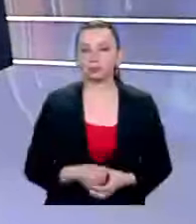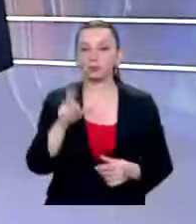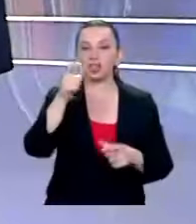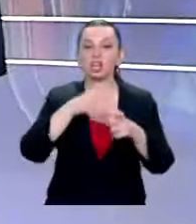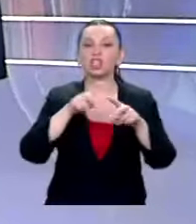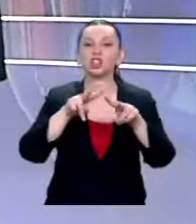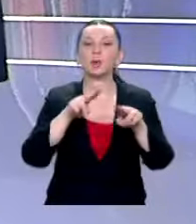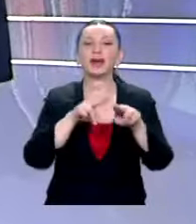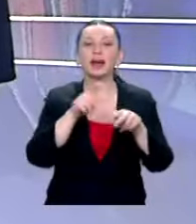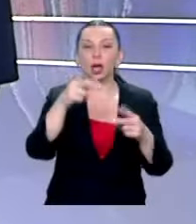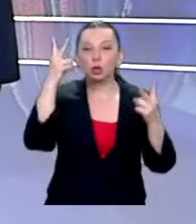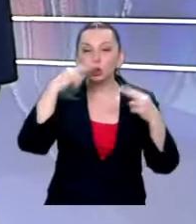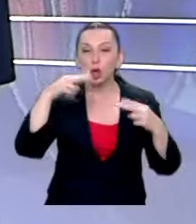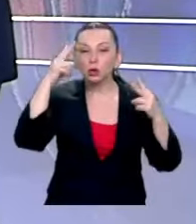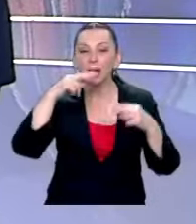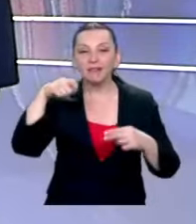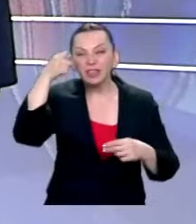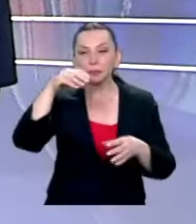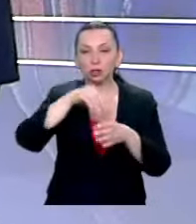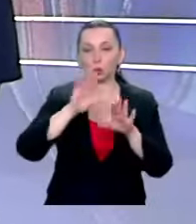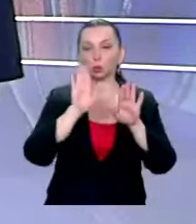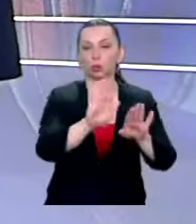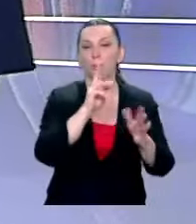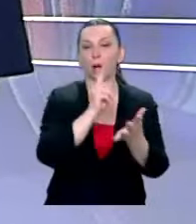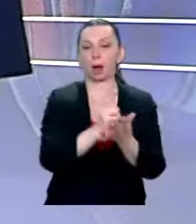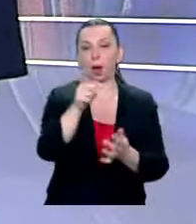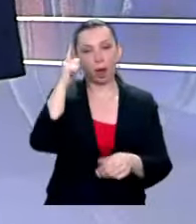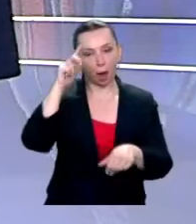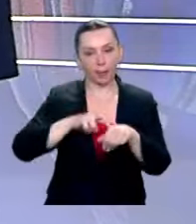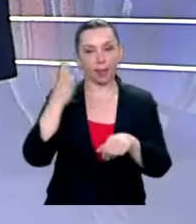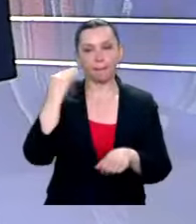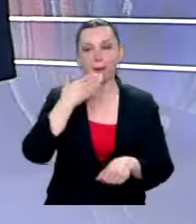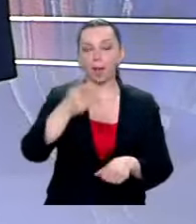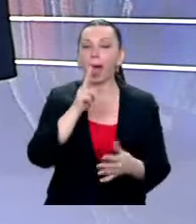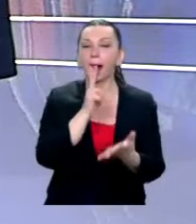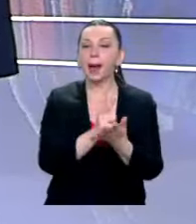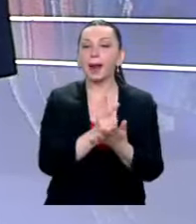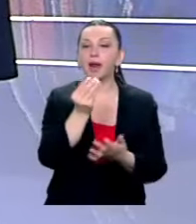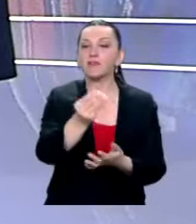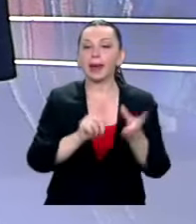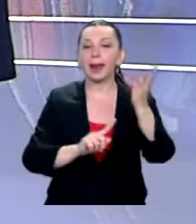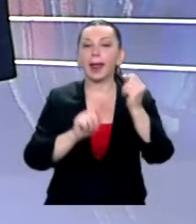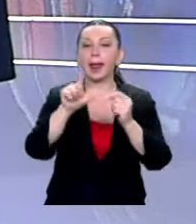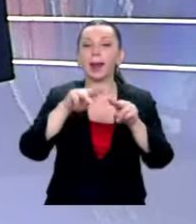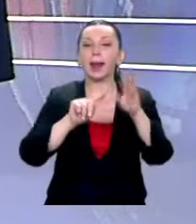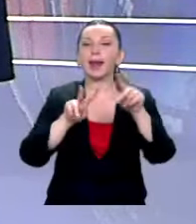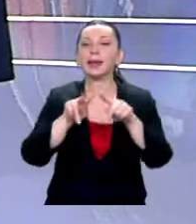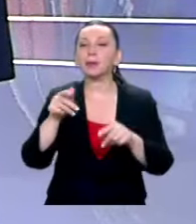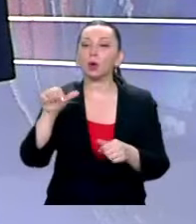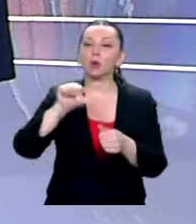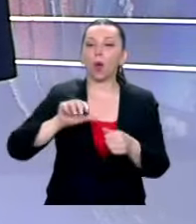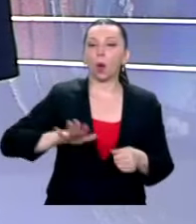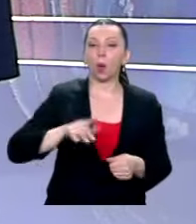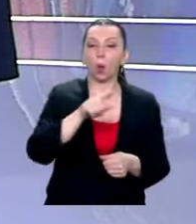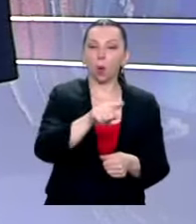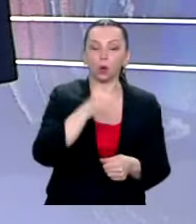Cem Karaca'nın Gözyaşları filmi için durdurma kararı çıktı. Hatırlayacaksınız, aktardık. Kararı aldıran İlkim Karaca, üvey oğlu Emrah Karaca